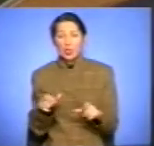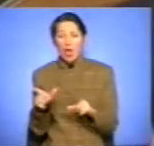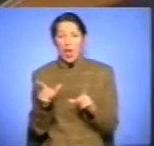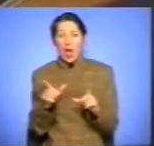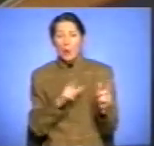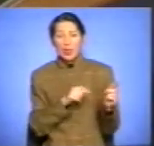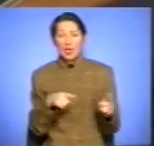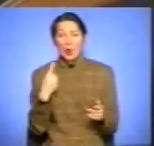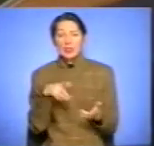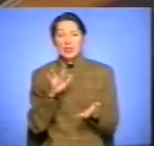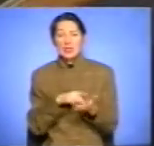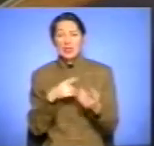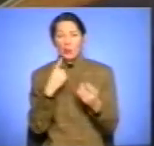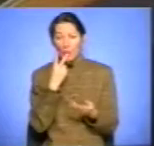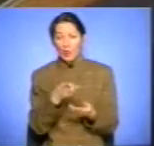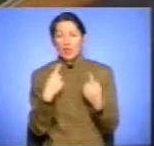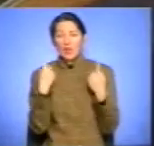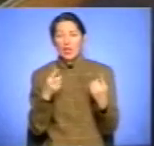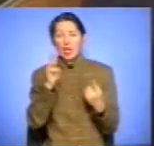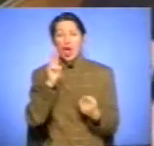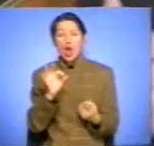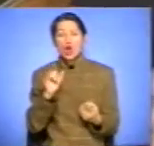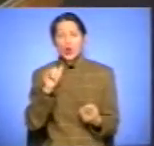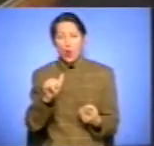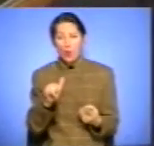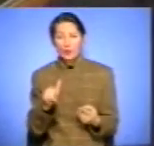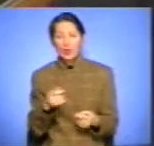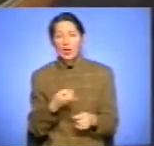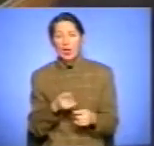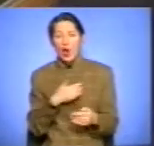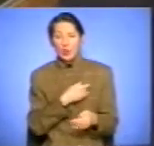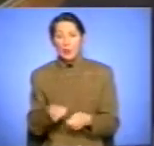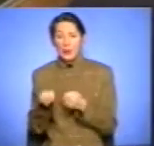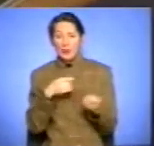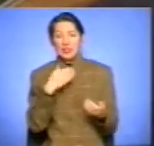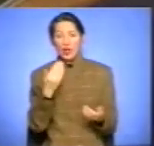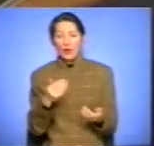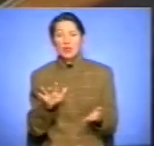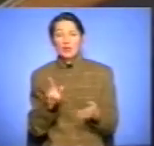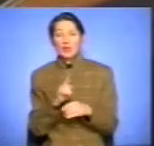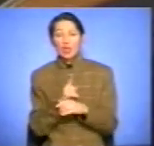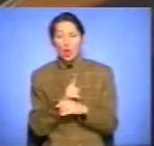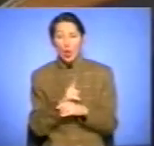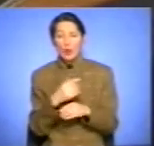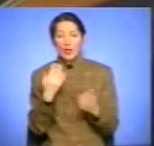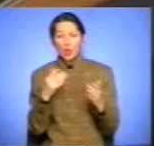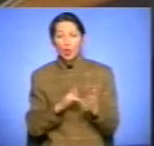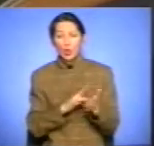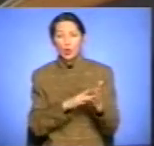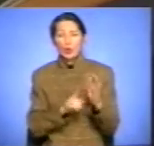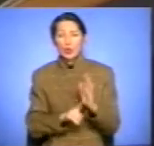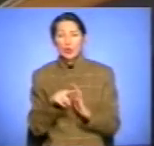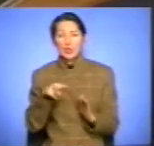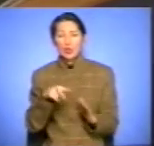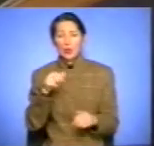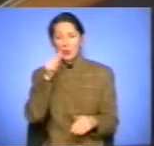побачити великі шоу бо це велике шоу і це що ми хочемо донести до вас до Тернополя тобто Ми вже пройшли тур почався в листопаді